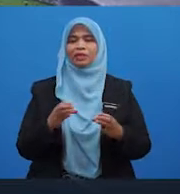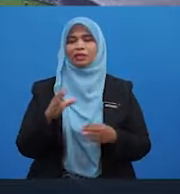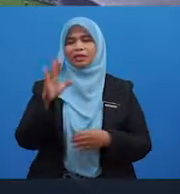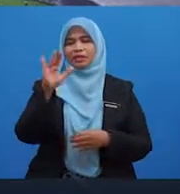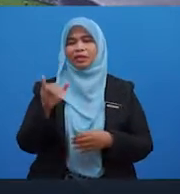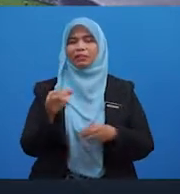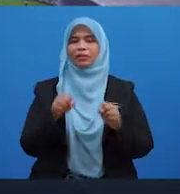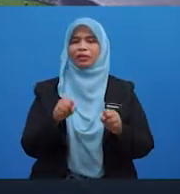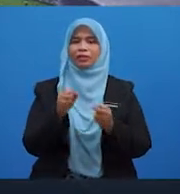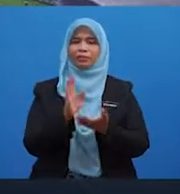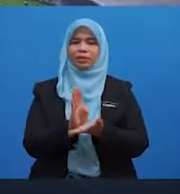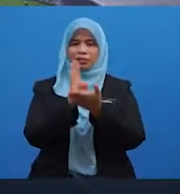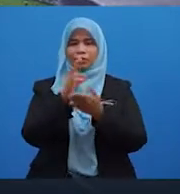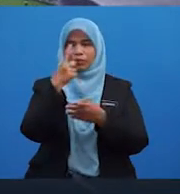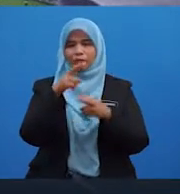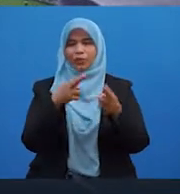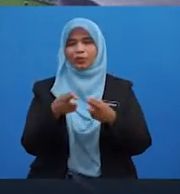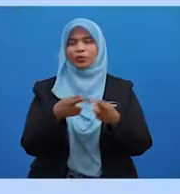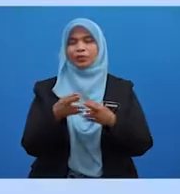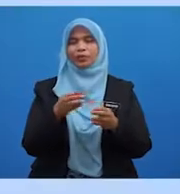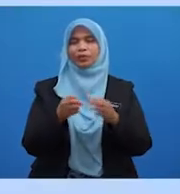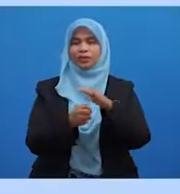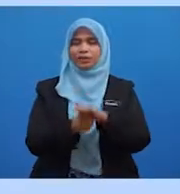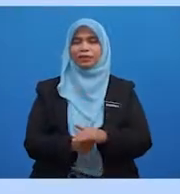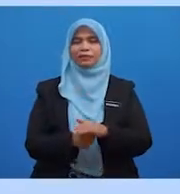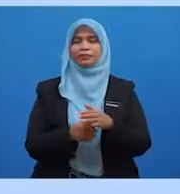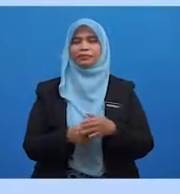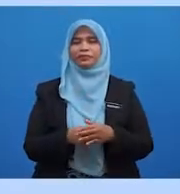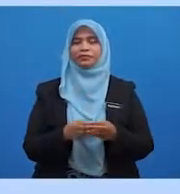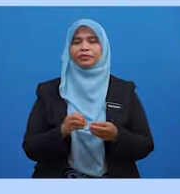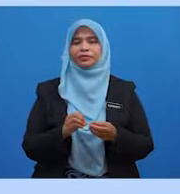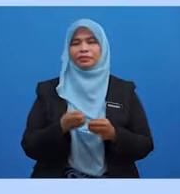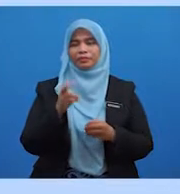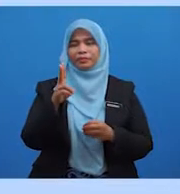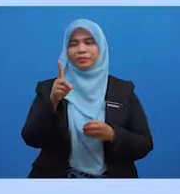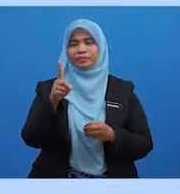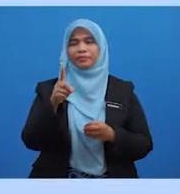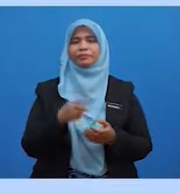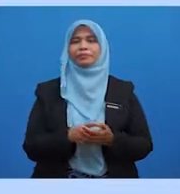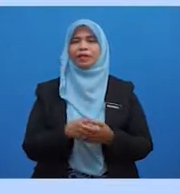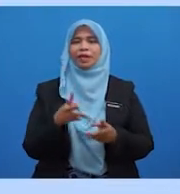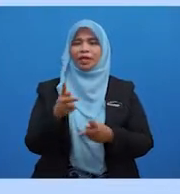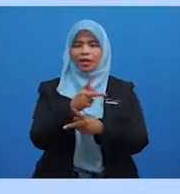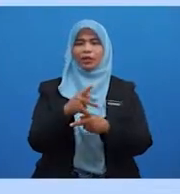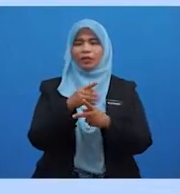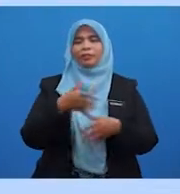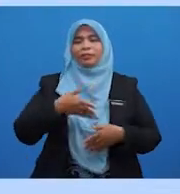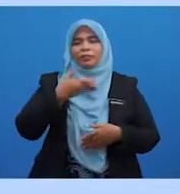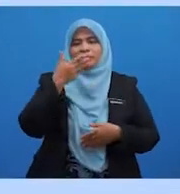membantu untuk menguruskan stres. Teknik yang pertama ialah kawalan pernafasan.